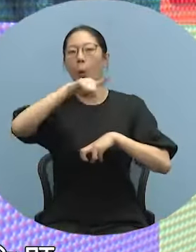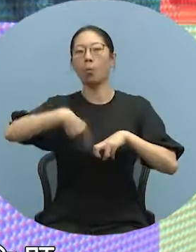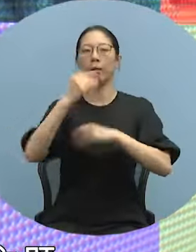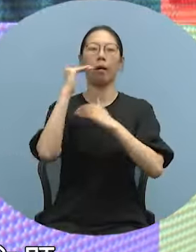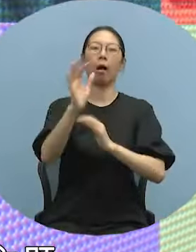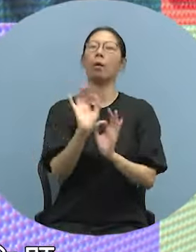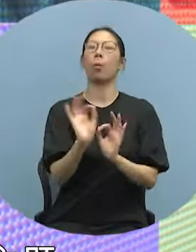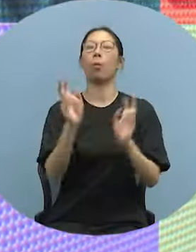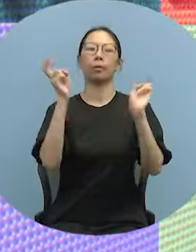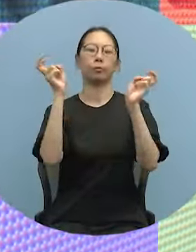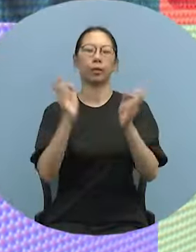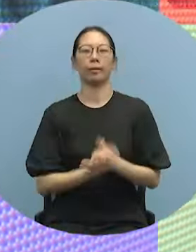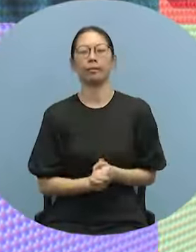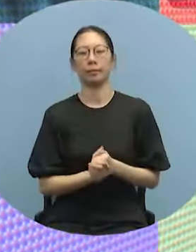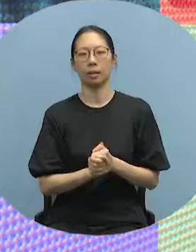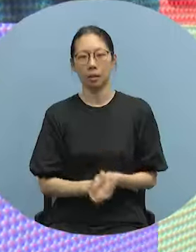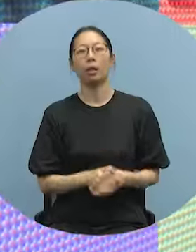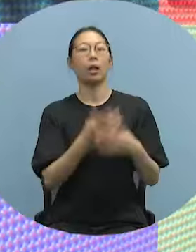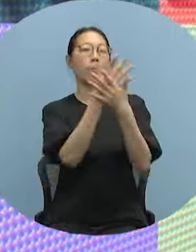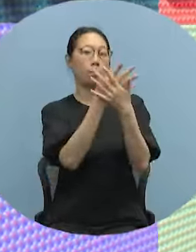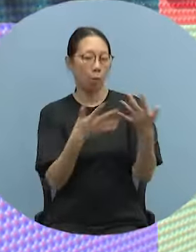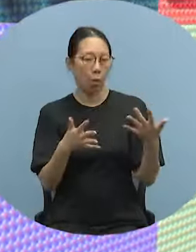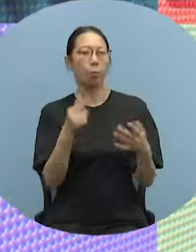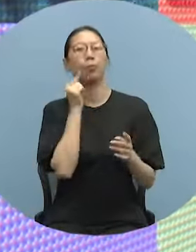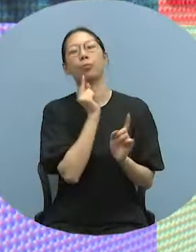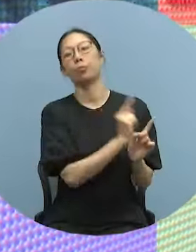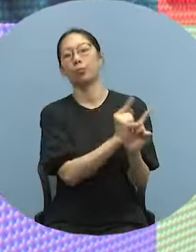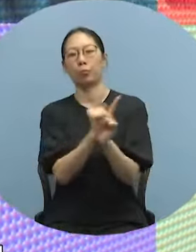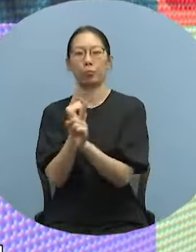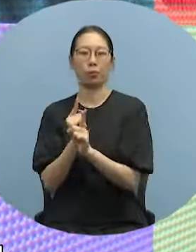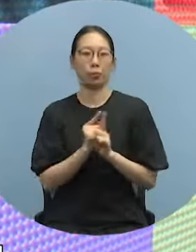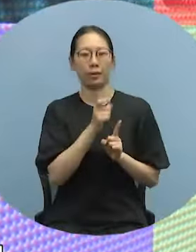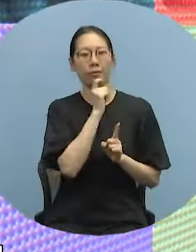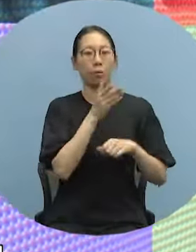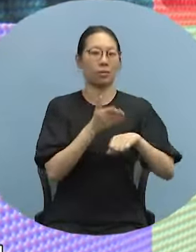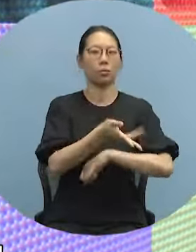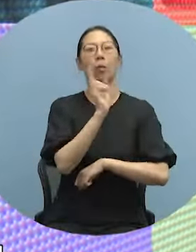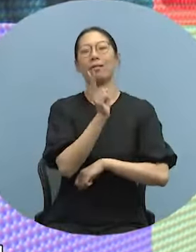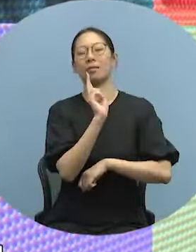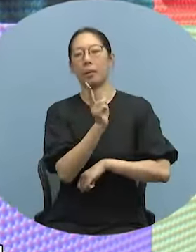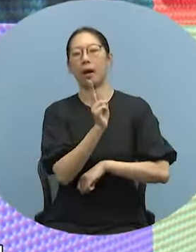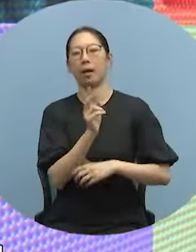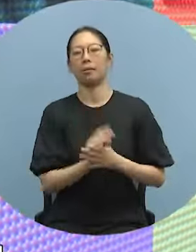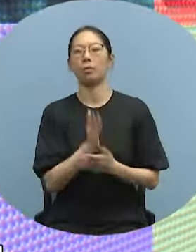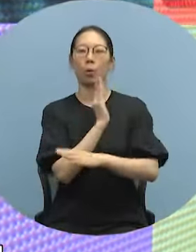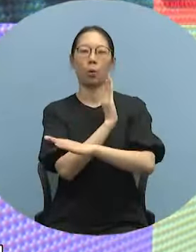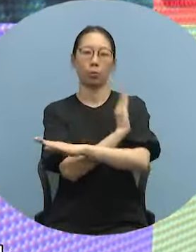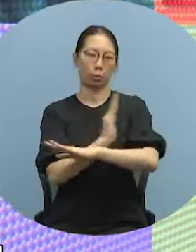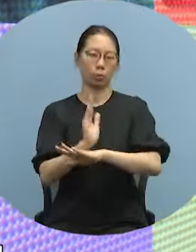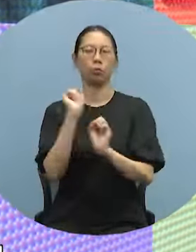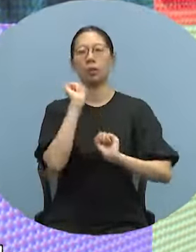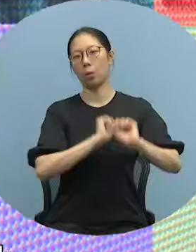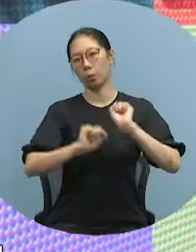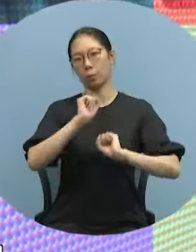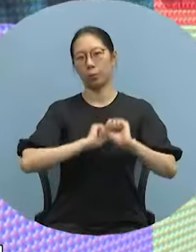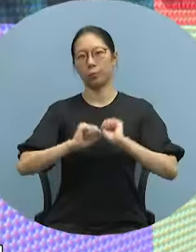作為主題，係將喺線上同埋線下舉行超過200項嘅